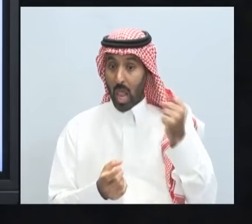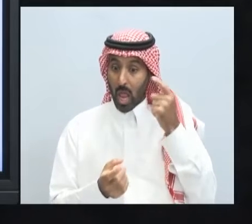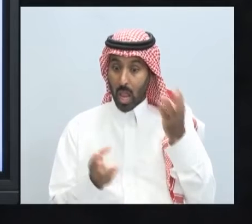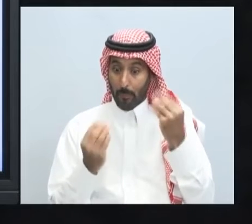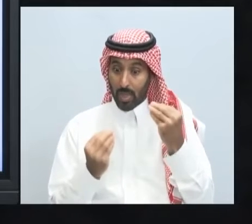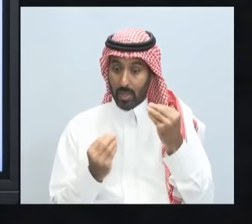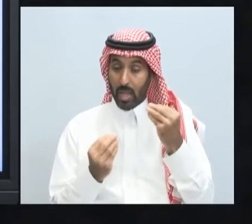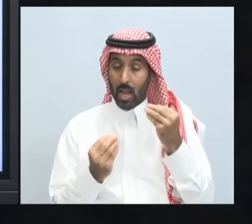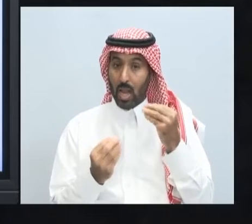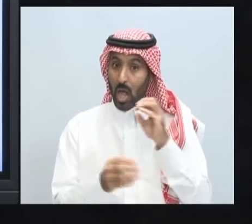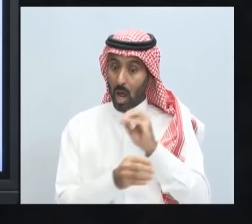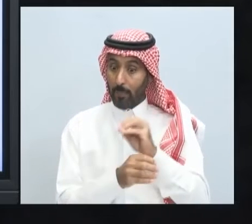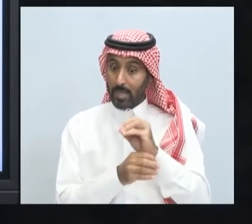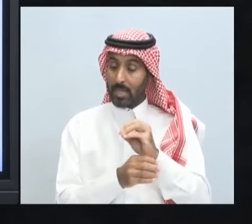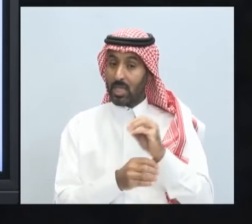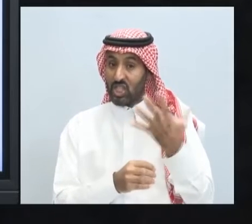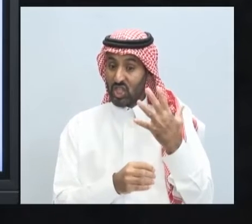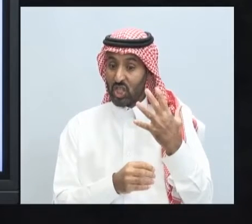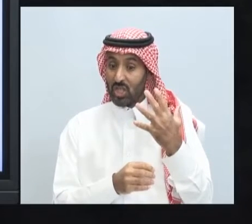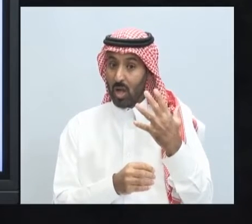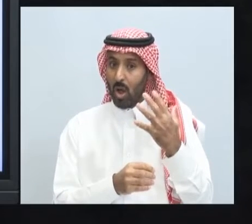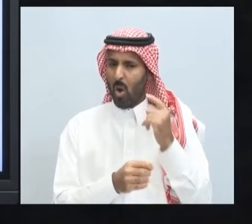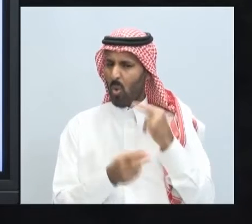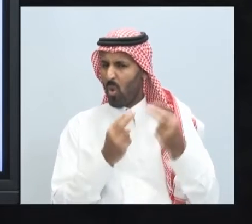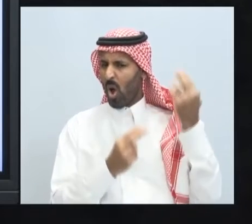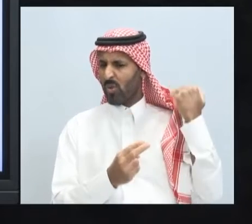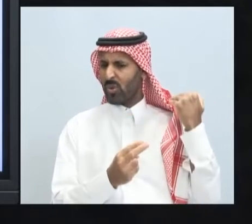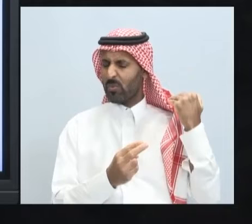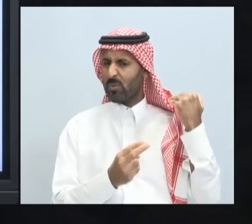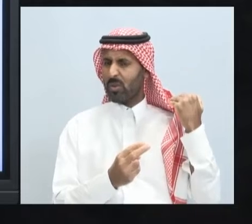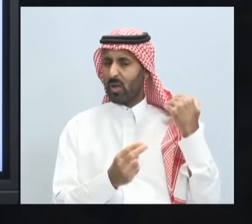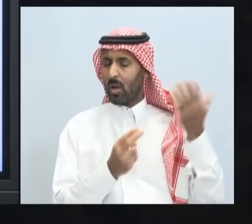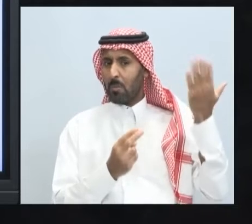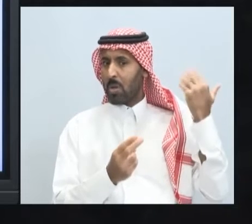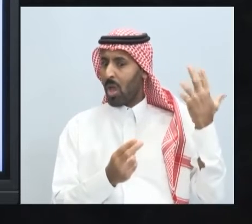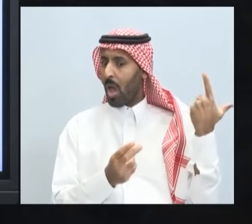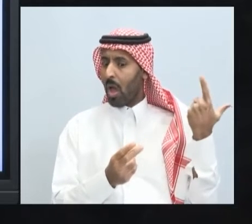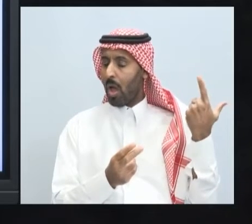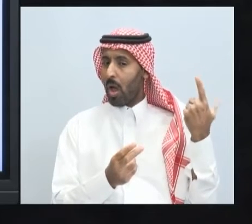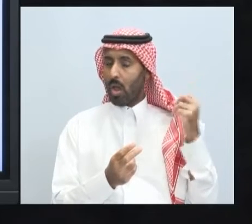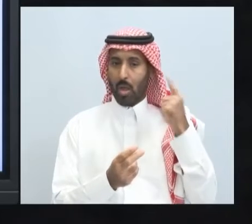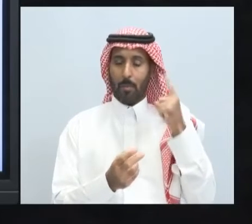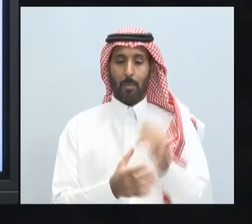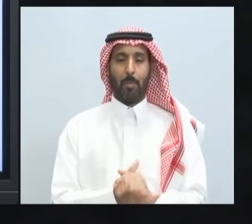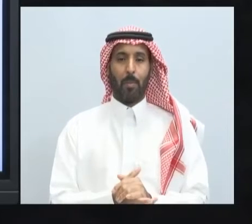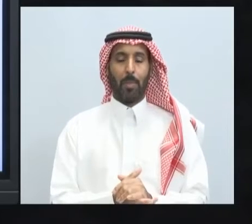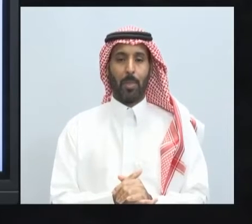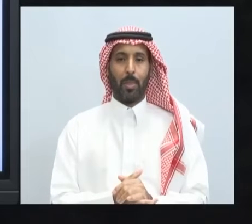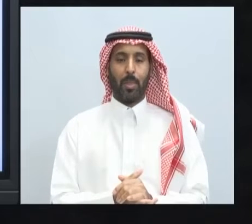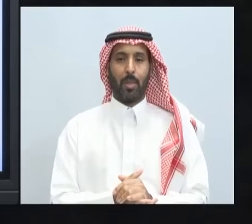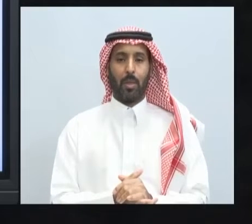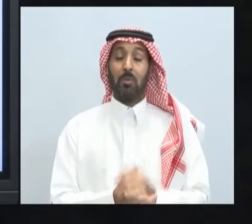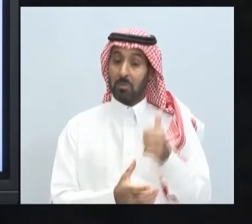جديد ام ان العلم قديم واذا كان قديم قديم من متى